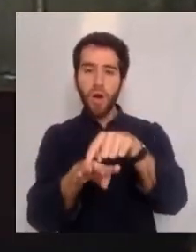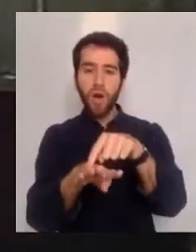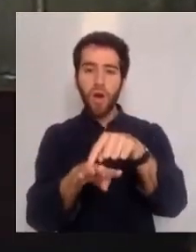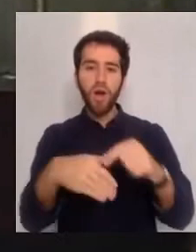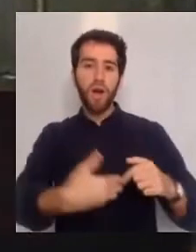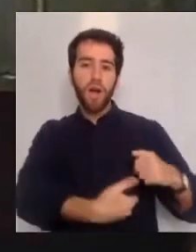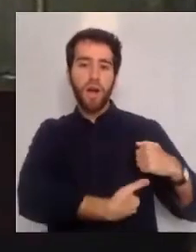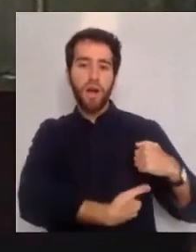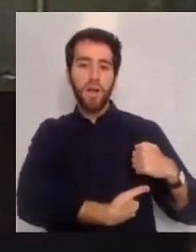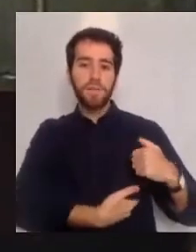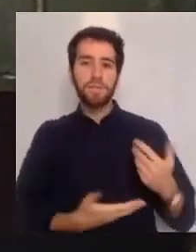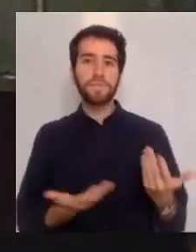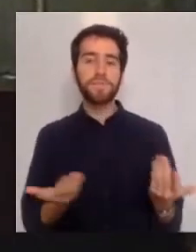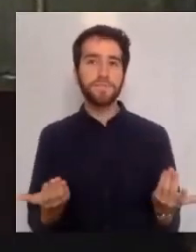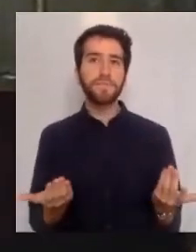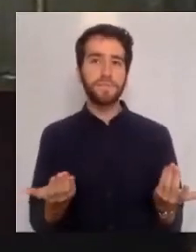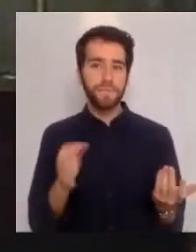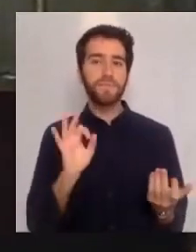costat.